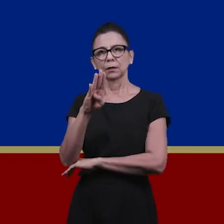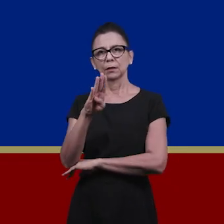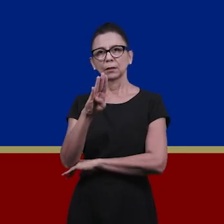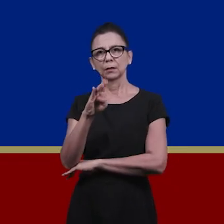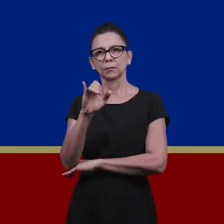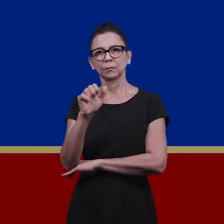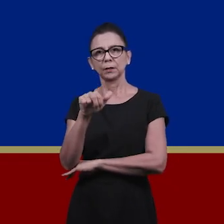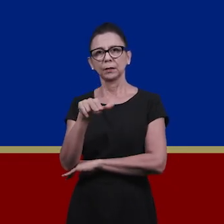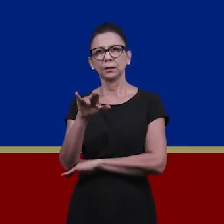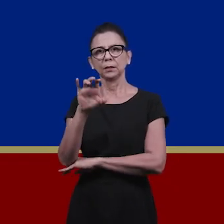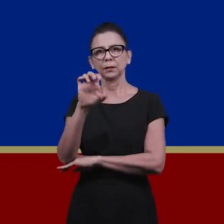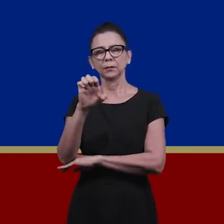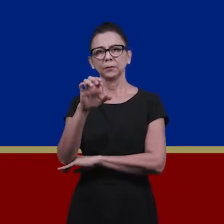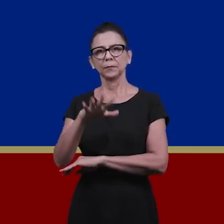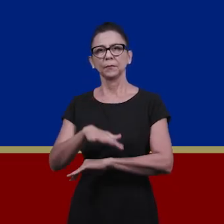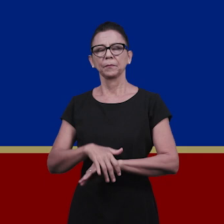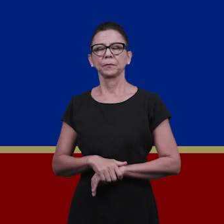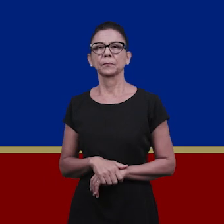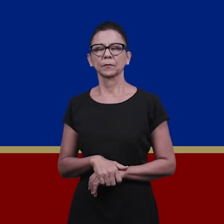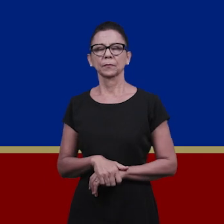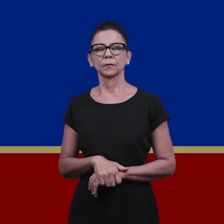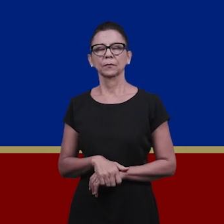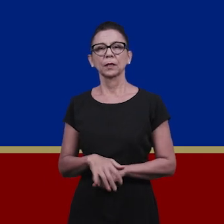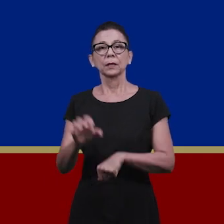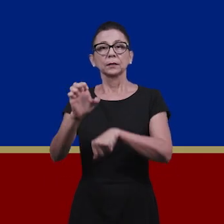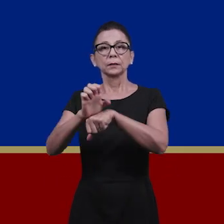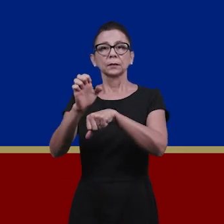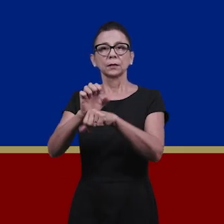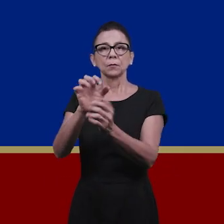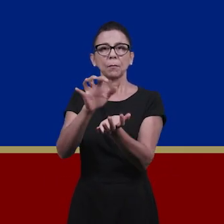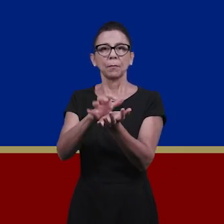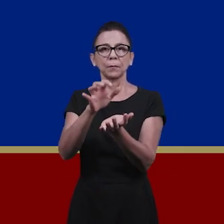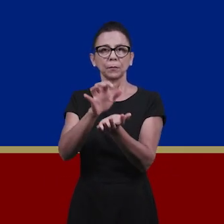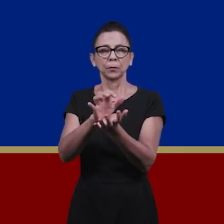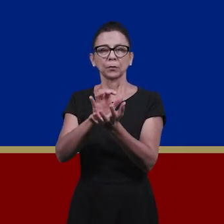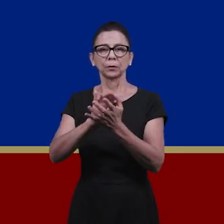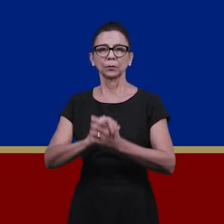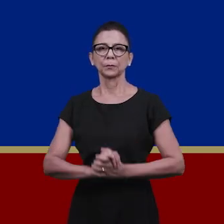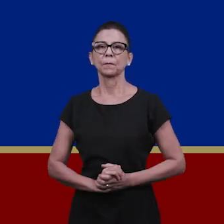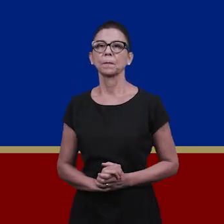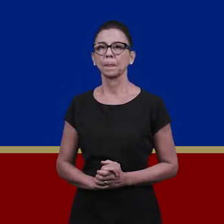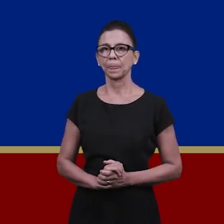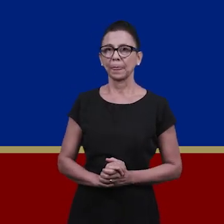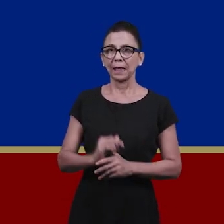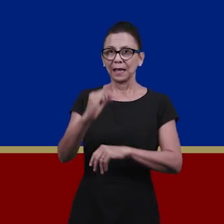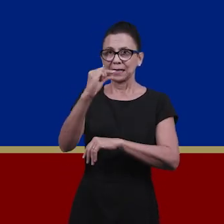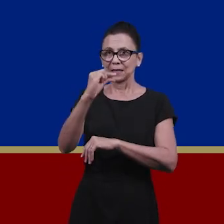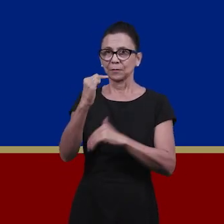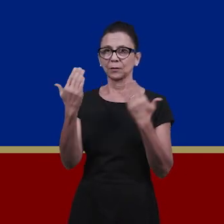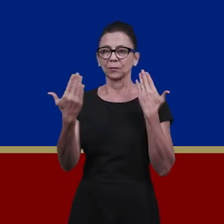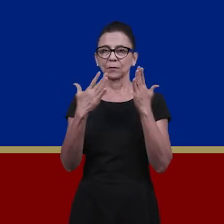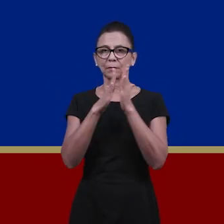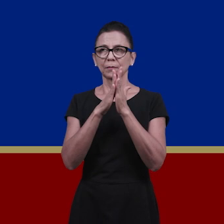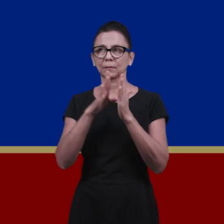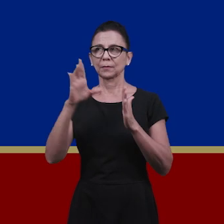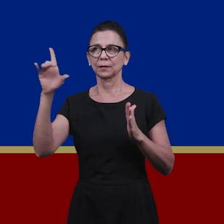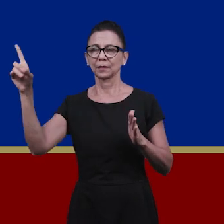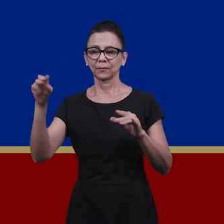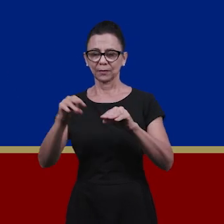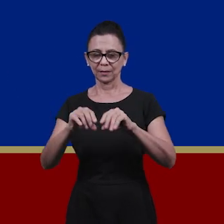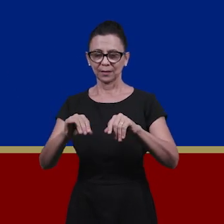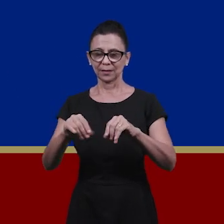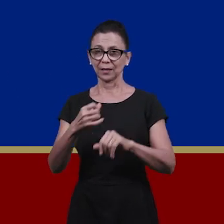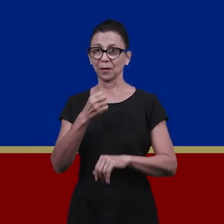Elle nous a écrit: la sémence est la parole de Dieu et la bonne terre est le cœur fidèle et